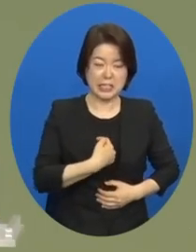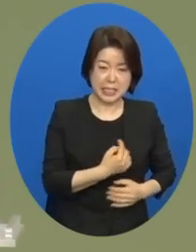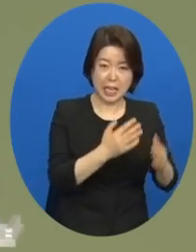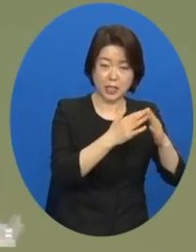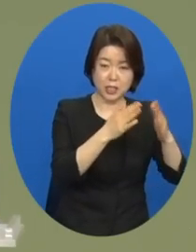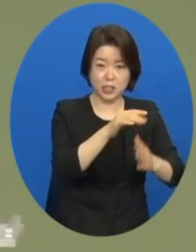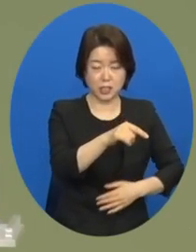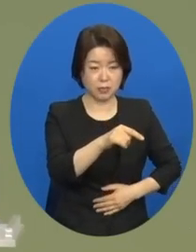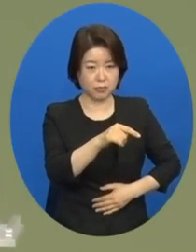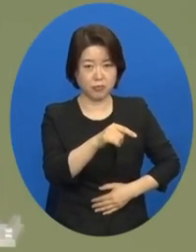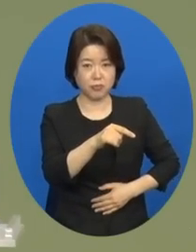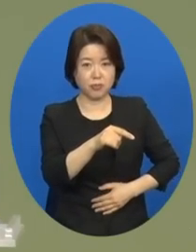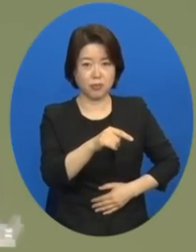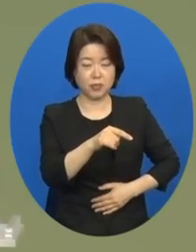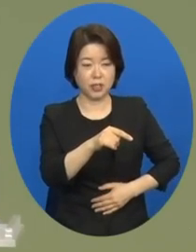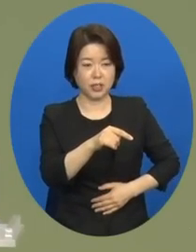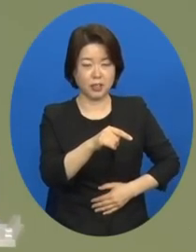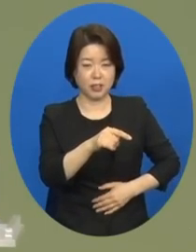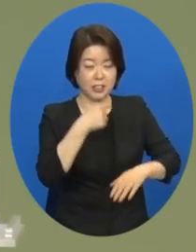남편들